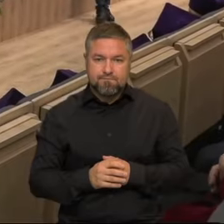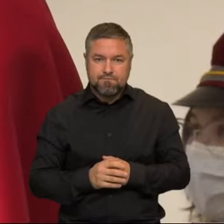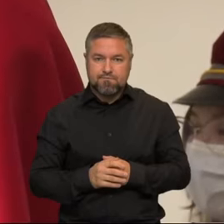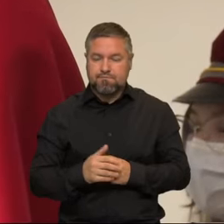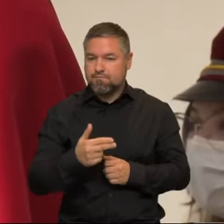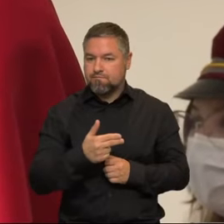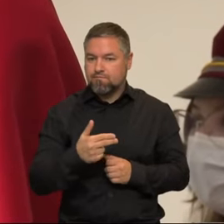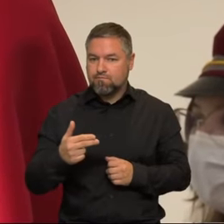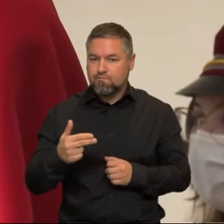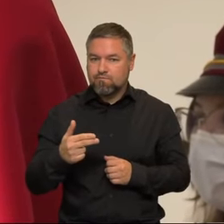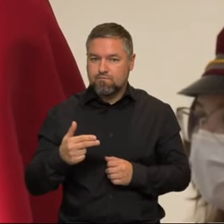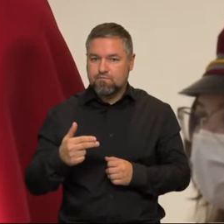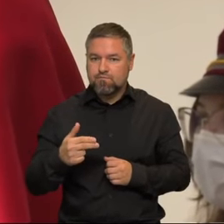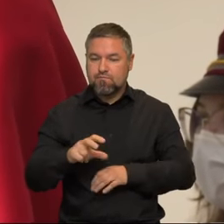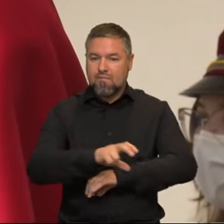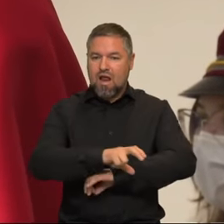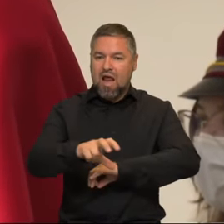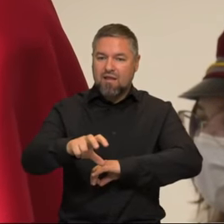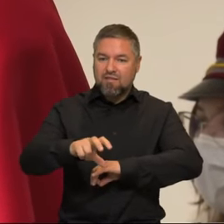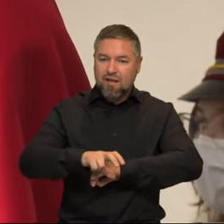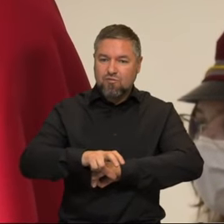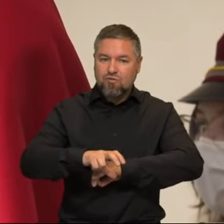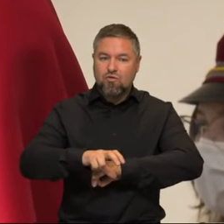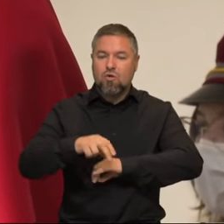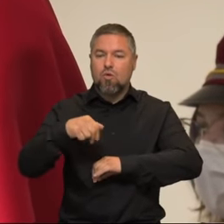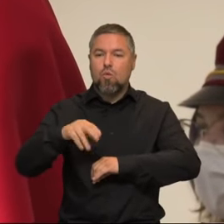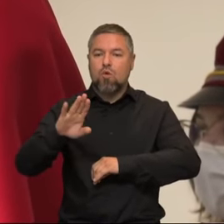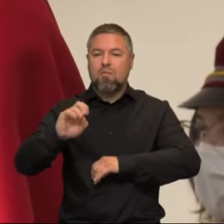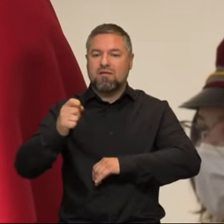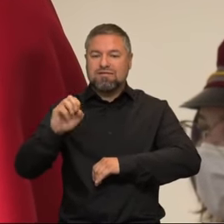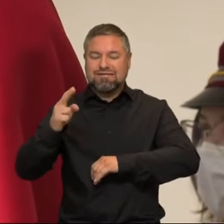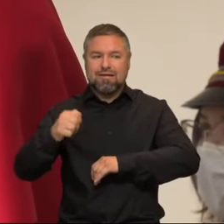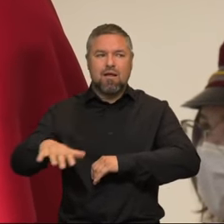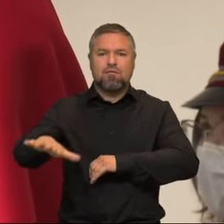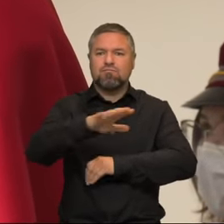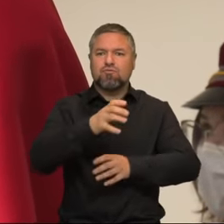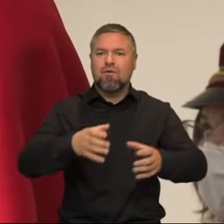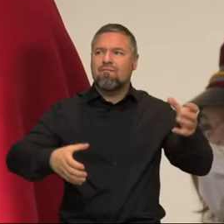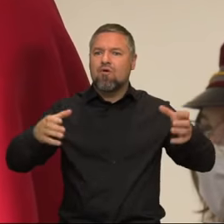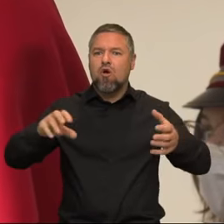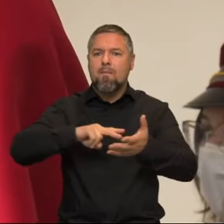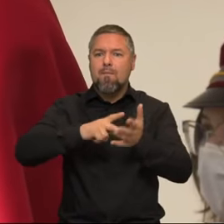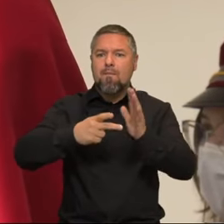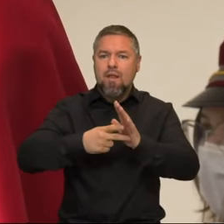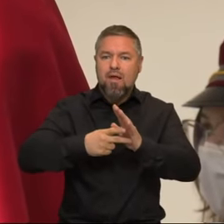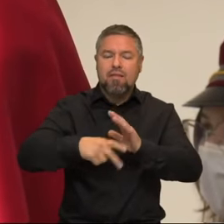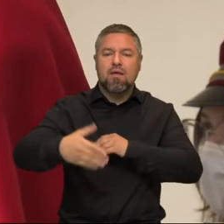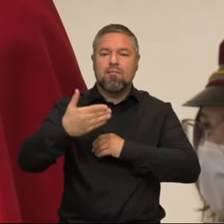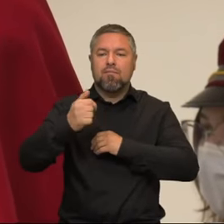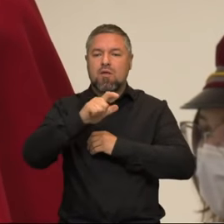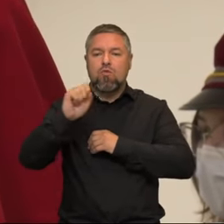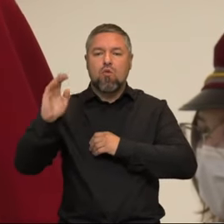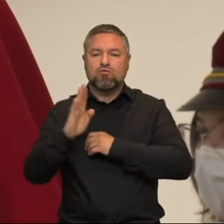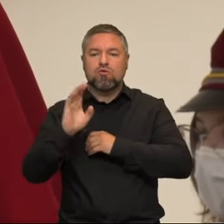Z dyscypliny architektura i urbanistyka pan Miłosz